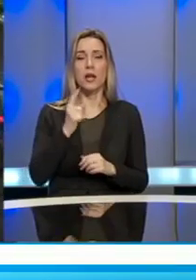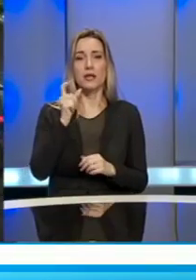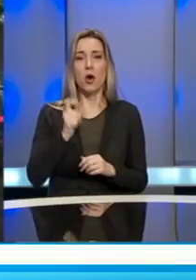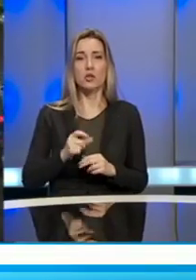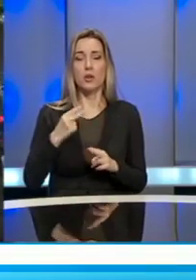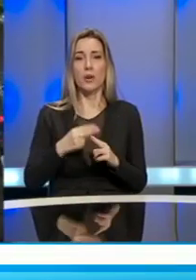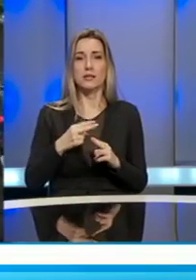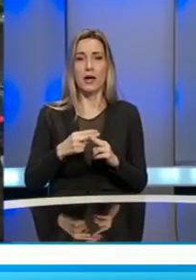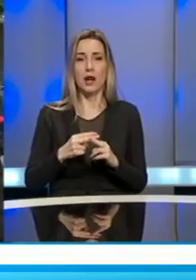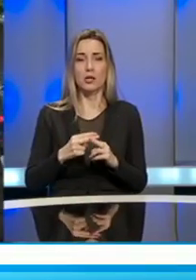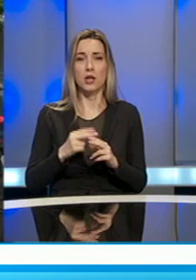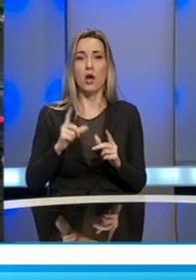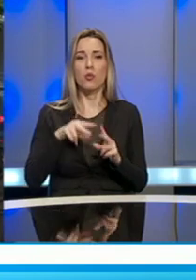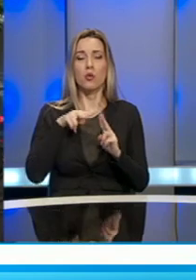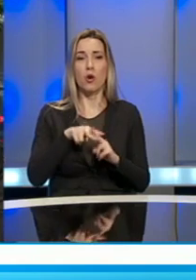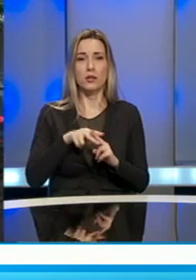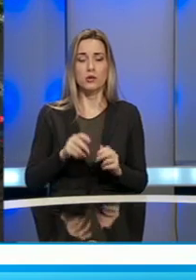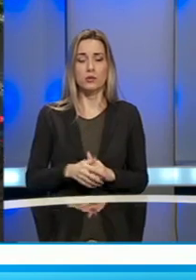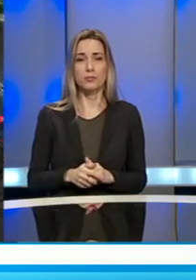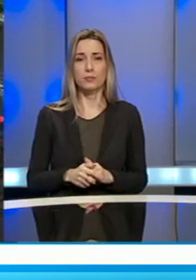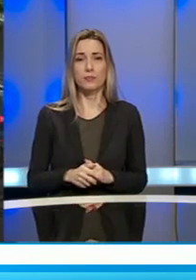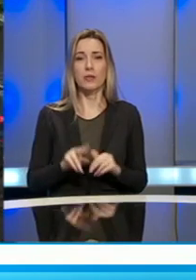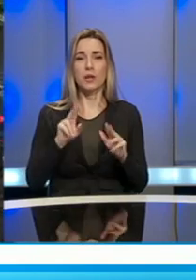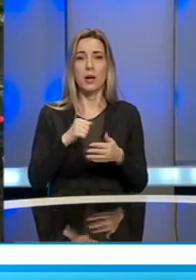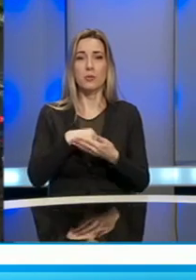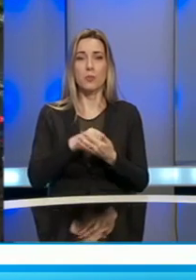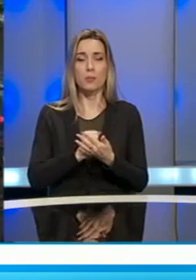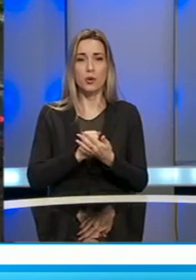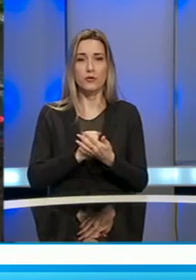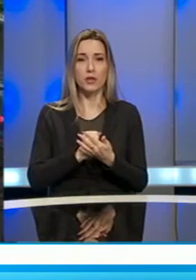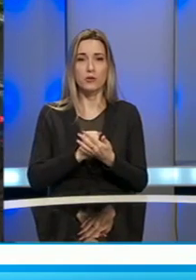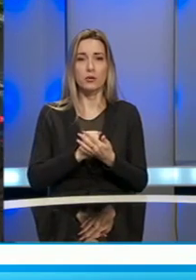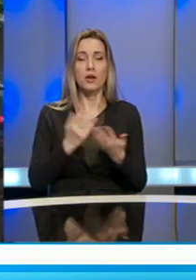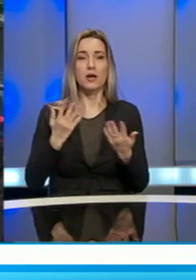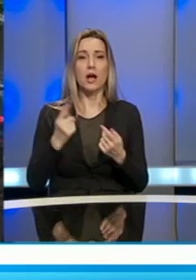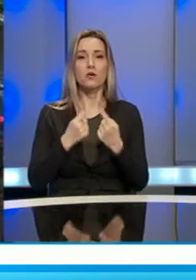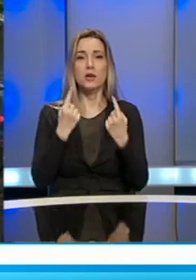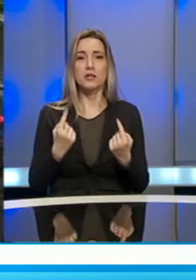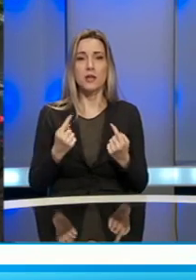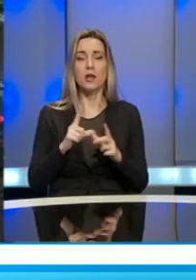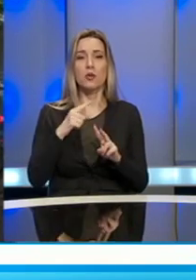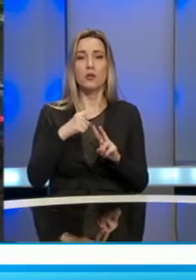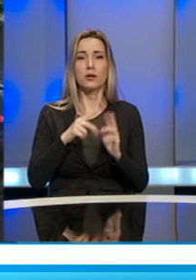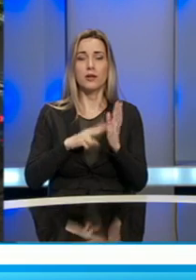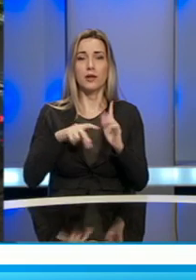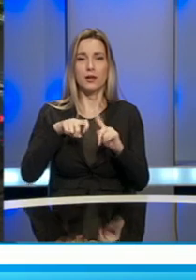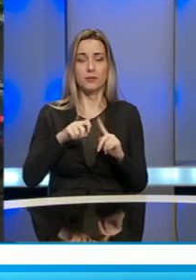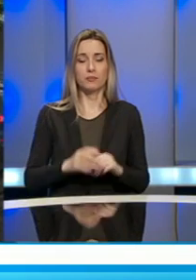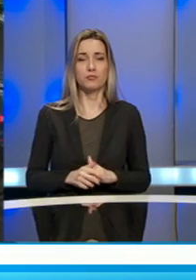osoba zaražena u Konjicu. Imamo li potvrdu od Adnana Demića i kakvo je stanje u HNK?